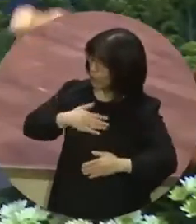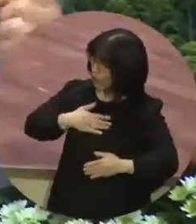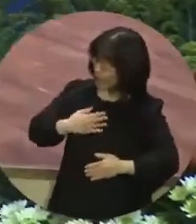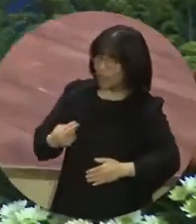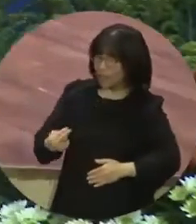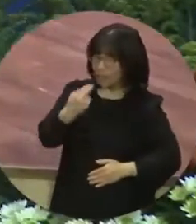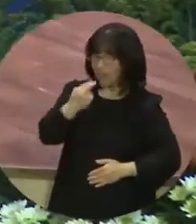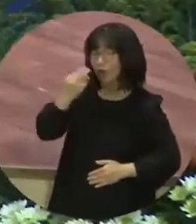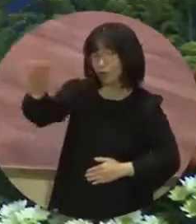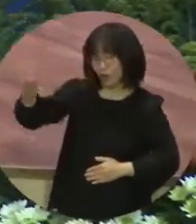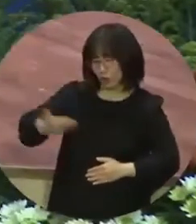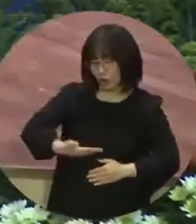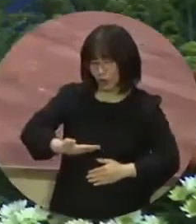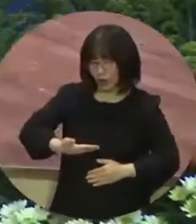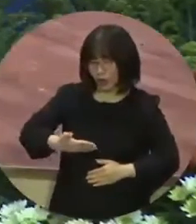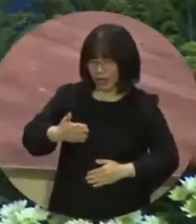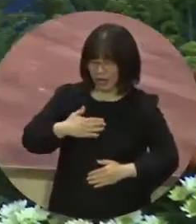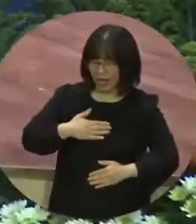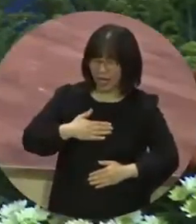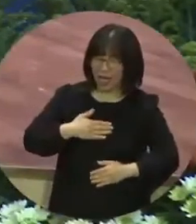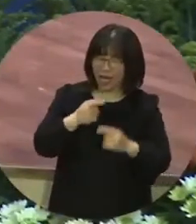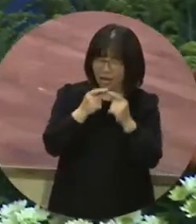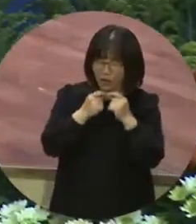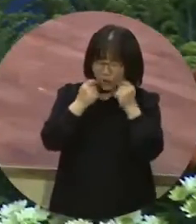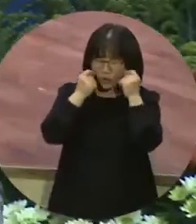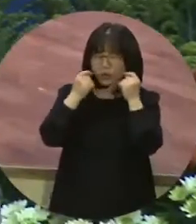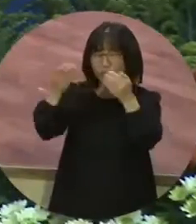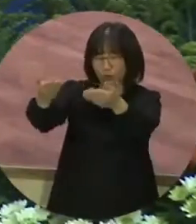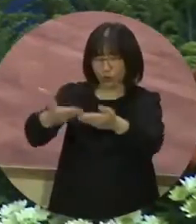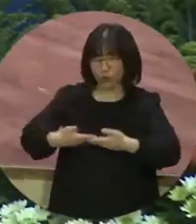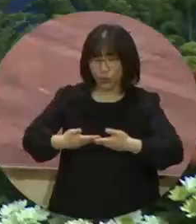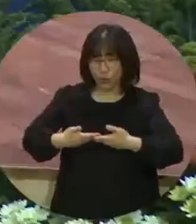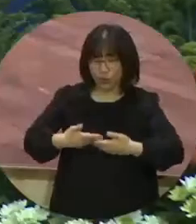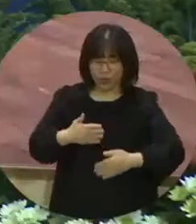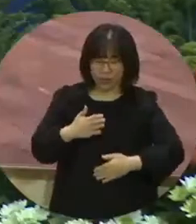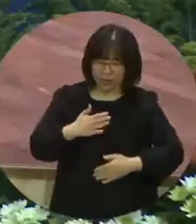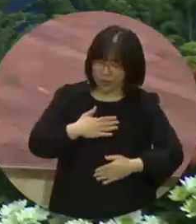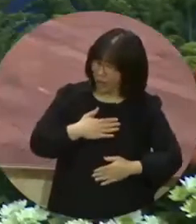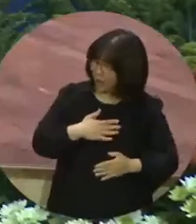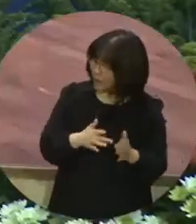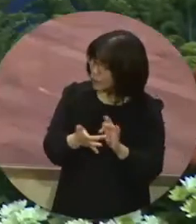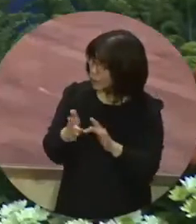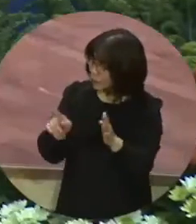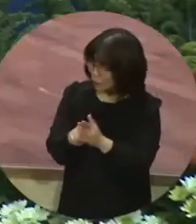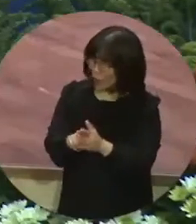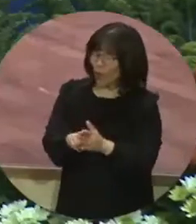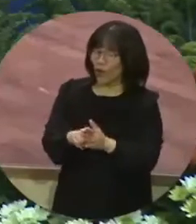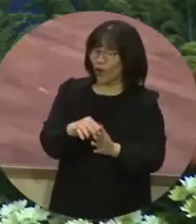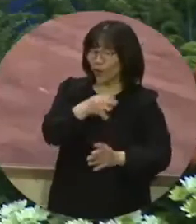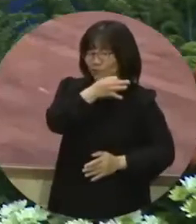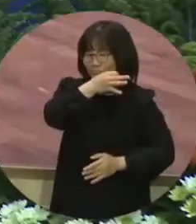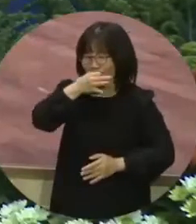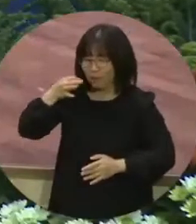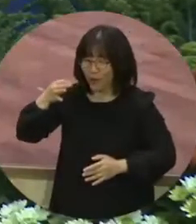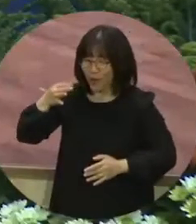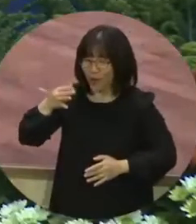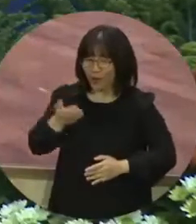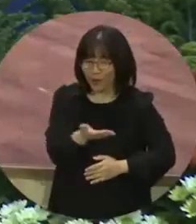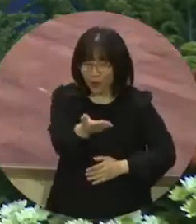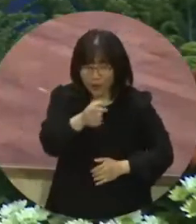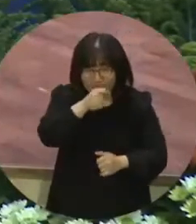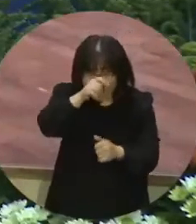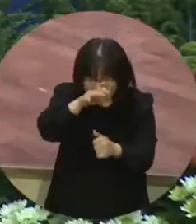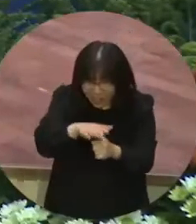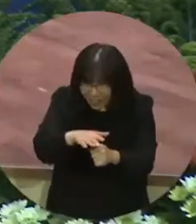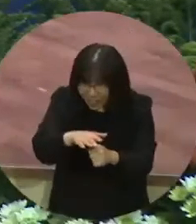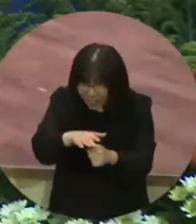주었습니까? 사라처럼 묻게 하신다. 내가 어떻게 예수를 믿게 되었나? 세례받은 새가족 여러분,